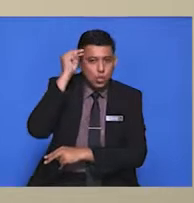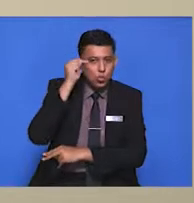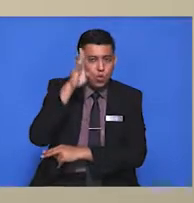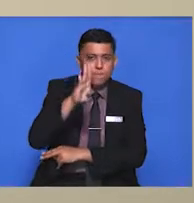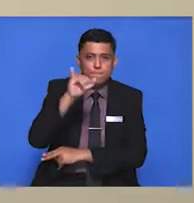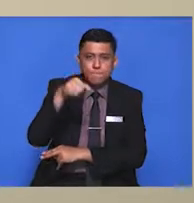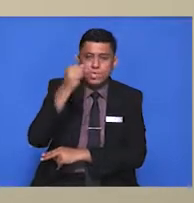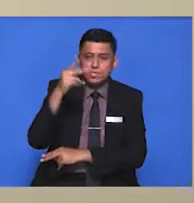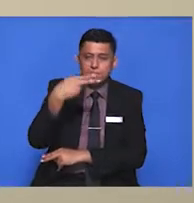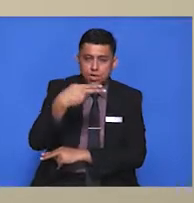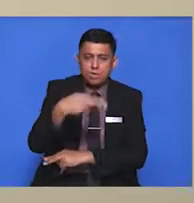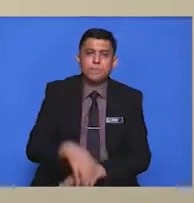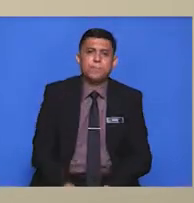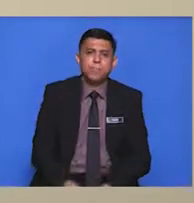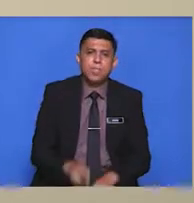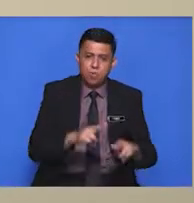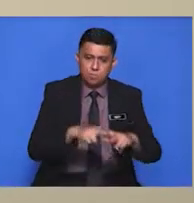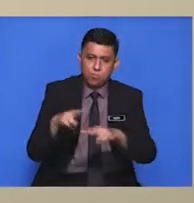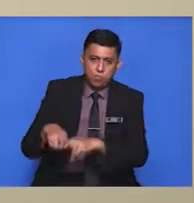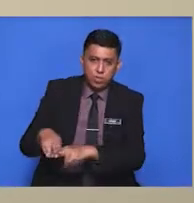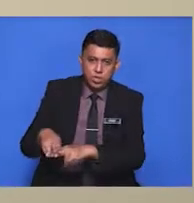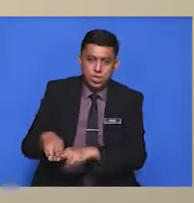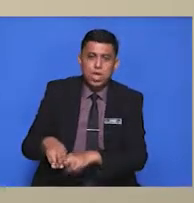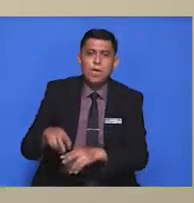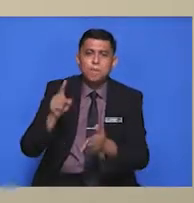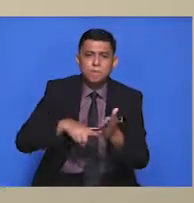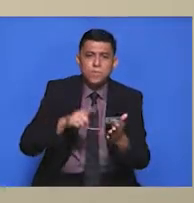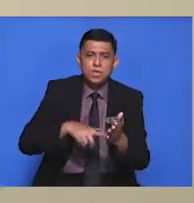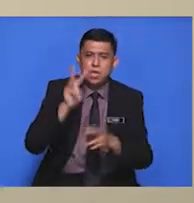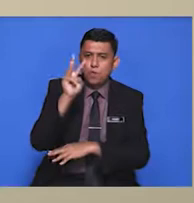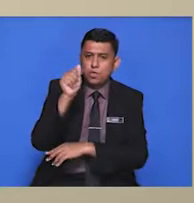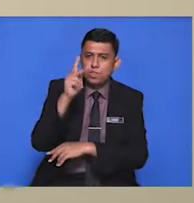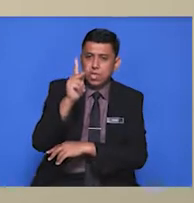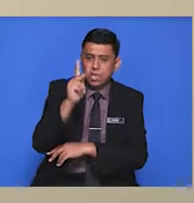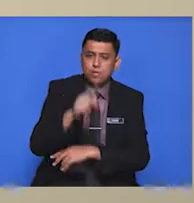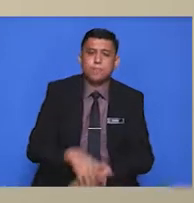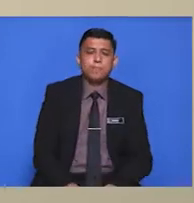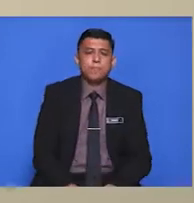Seterusnya, apakah pula perwatakan yang dimiliki oleh setiap watak tersebut?